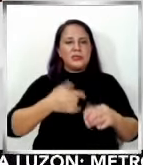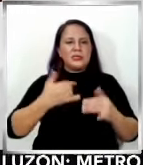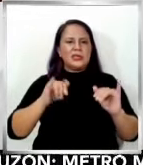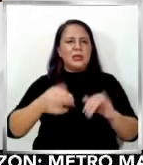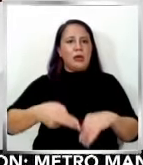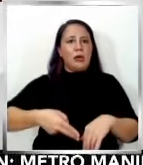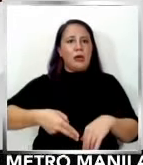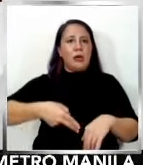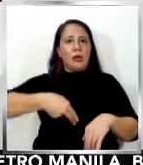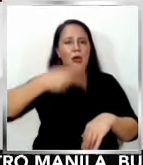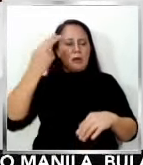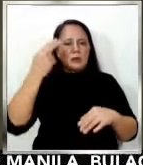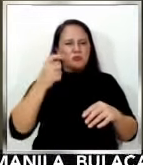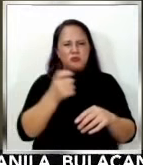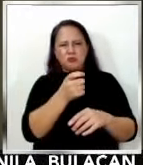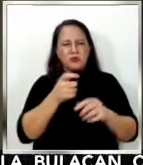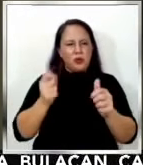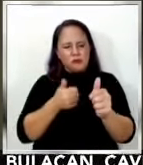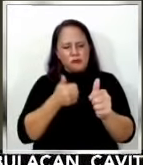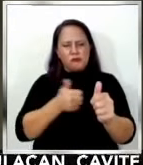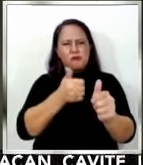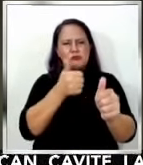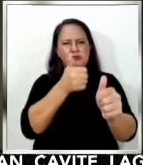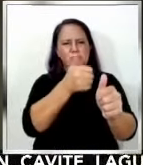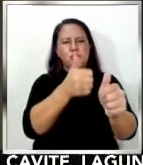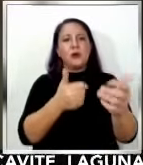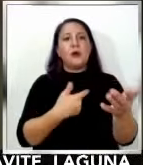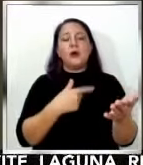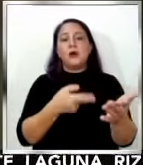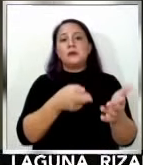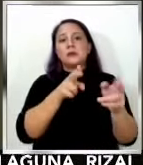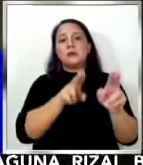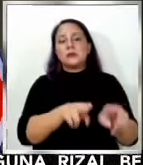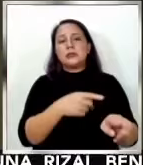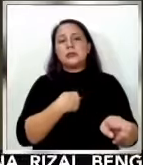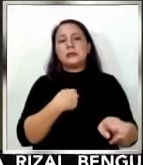ano? Because ongoing yung operation natin. Kasalukuyang nagpapagamot at